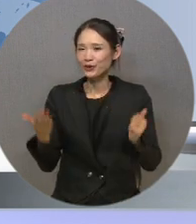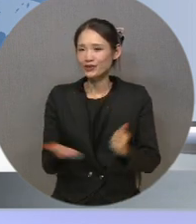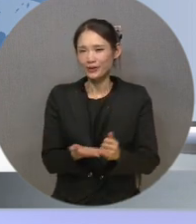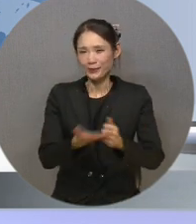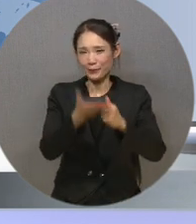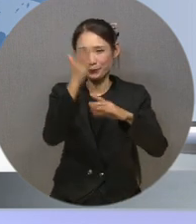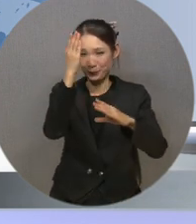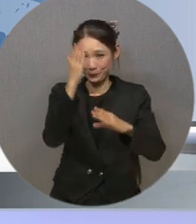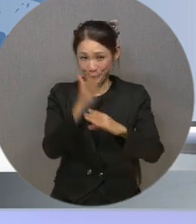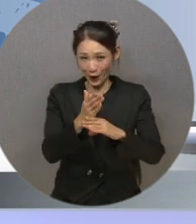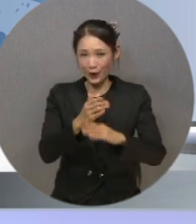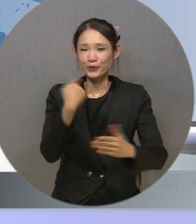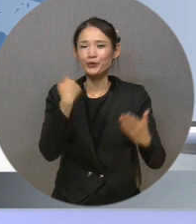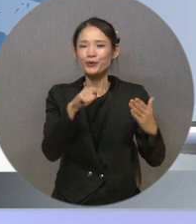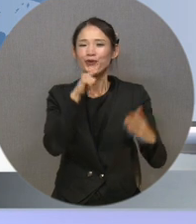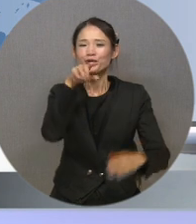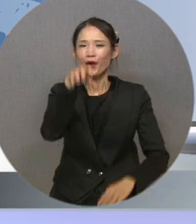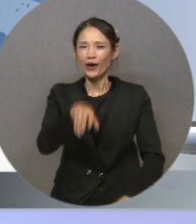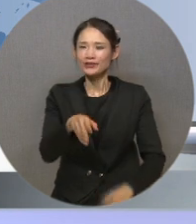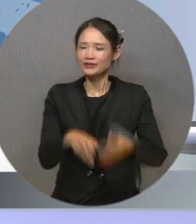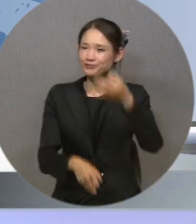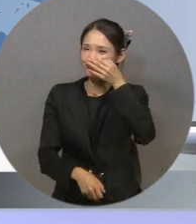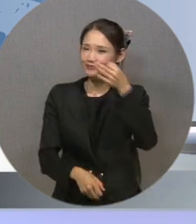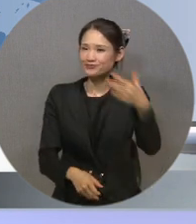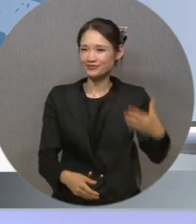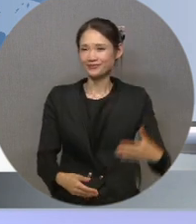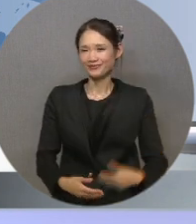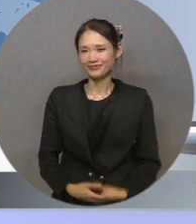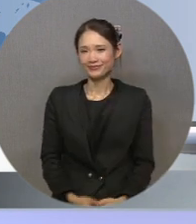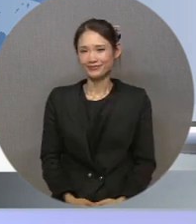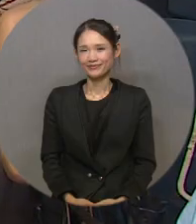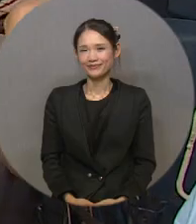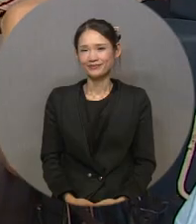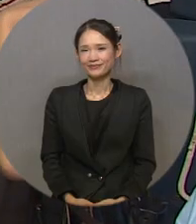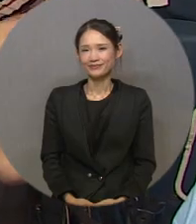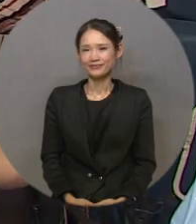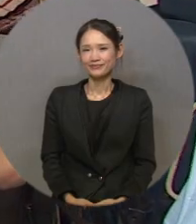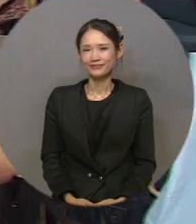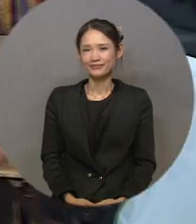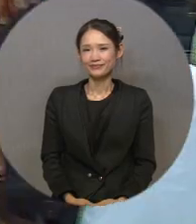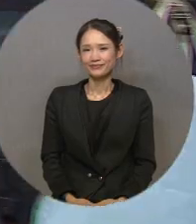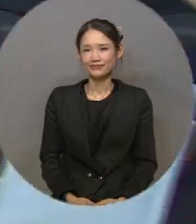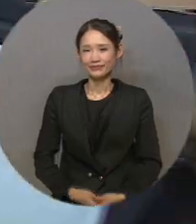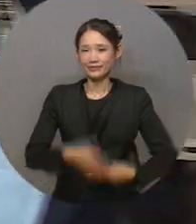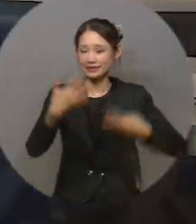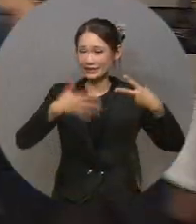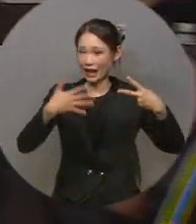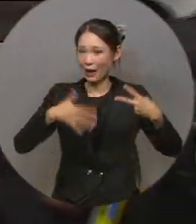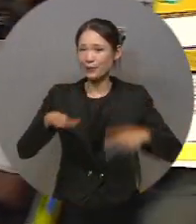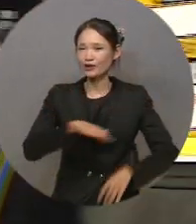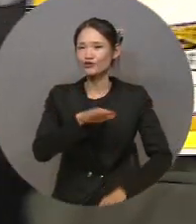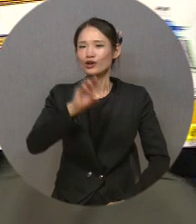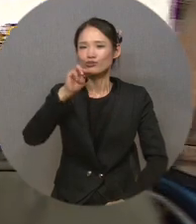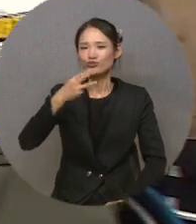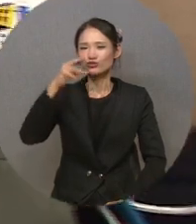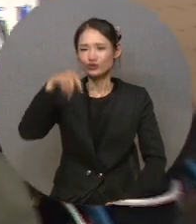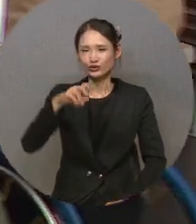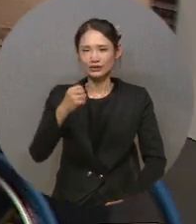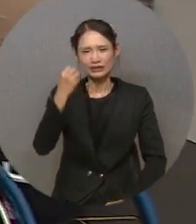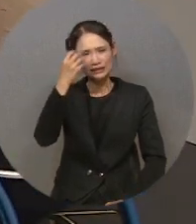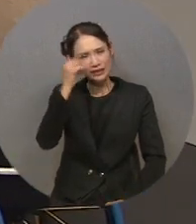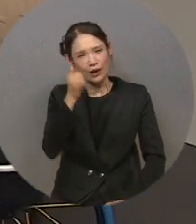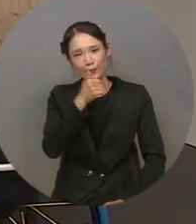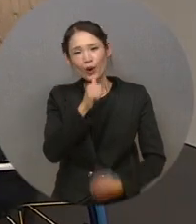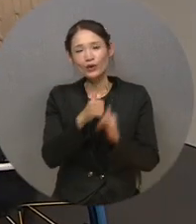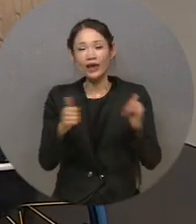있는 교육 현장에 최유라 기자가 다녀왔습니다. 드라마 우리들의 블루스, 이상한 변호사